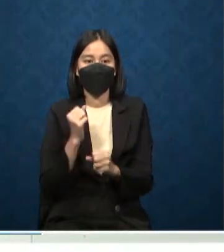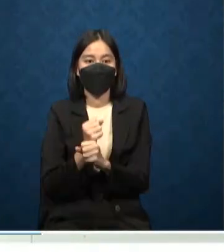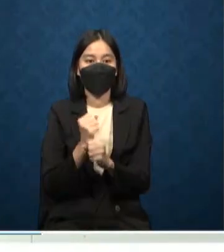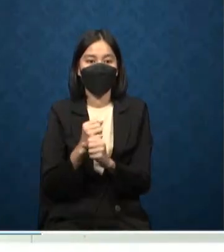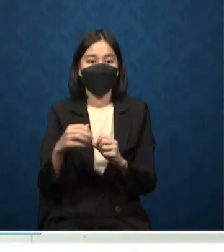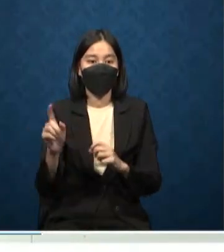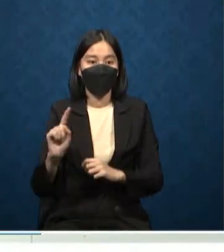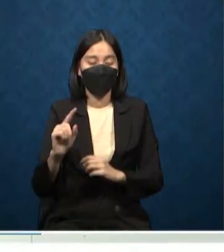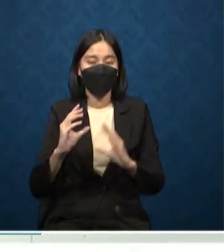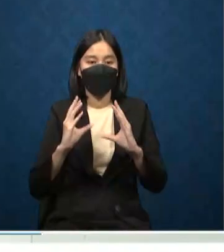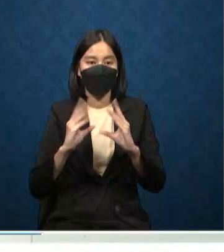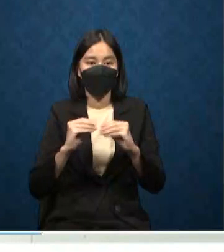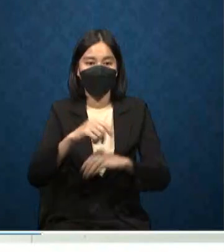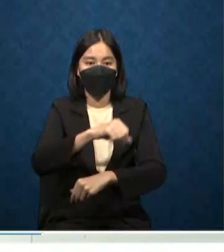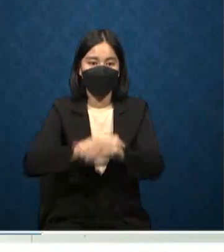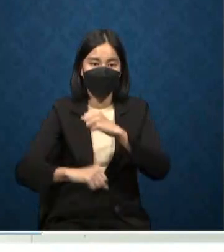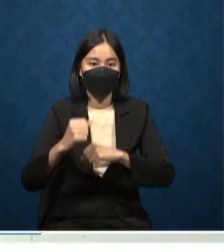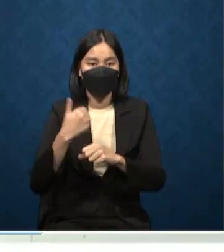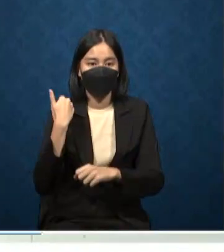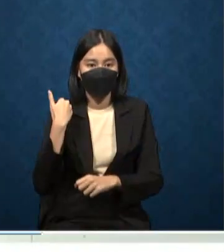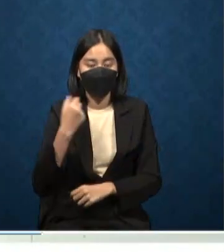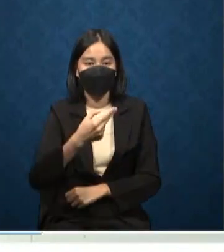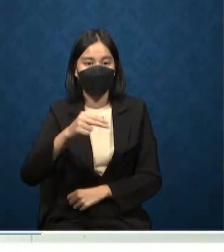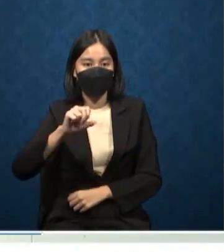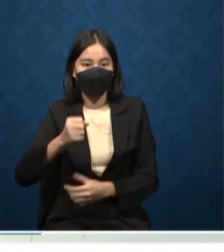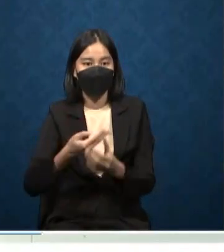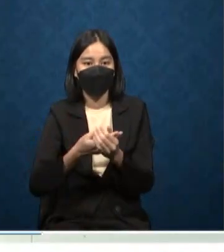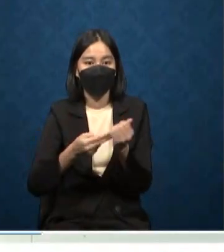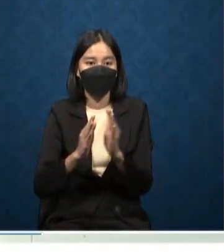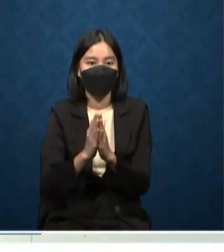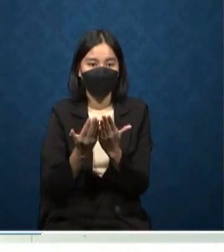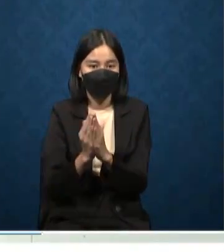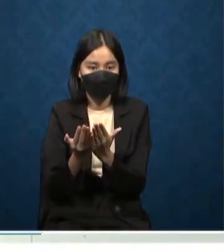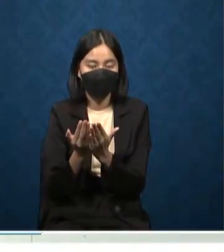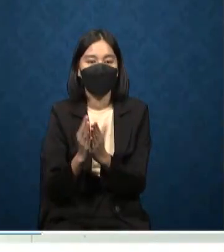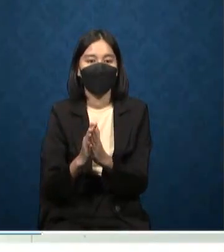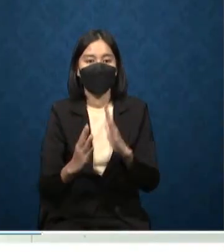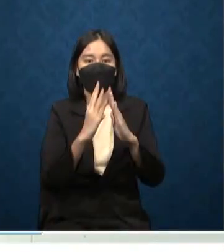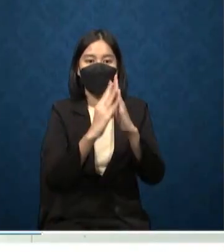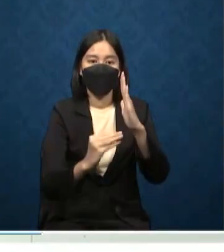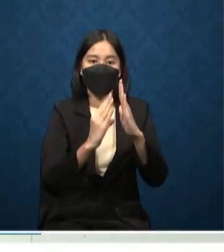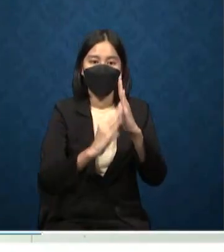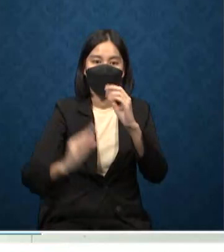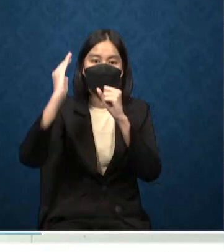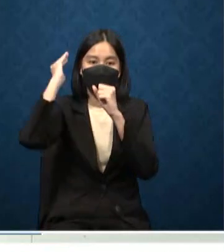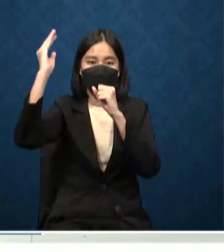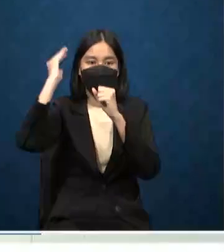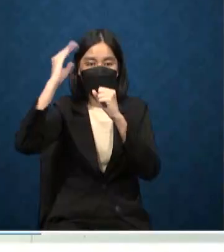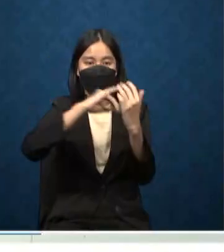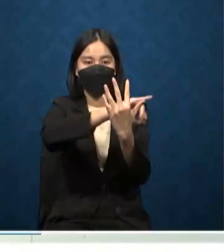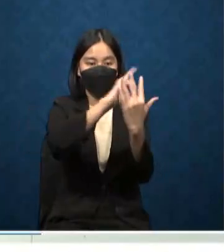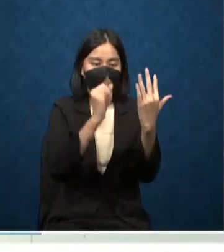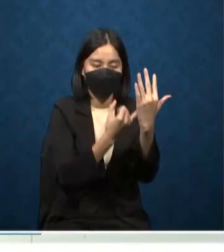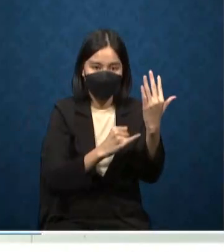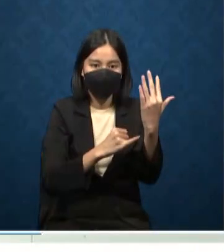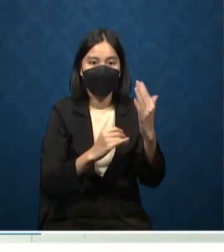จัดประชุมเชิงปฏิบัติการการจัดทำหลักสูตรคู่มือการจับจัดอบรมวิทยากรจังหวัดและการอบรม